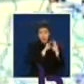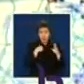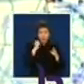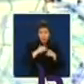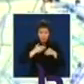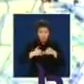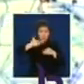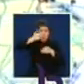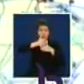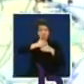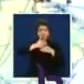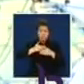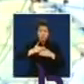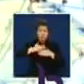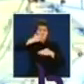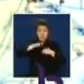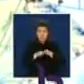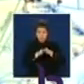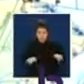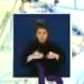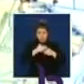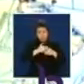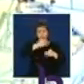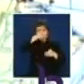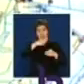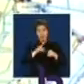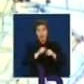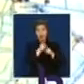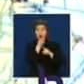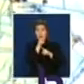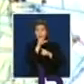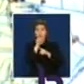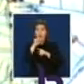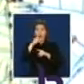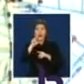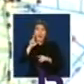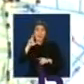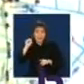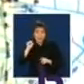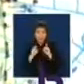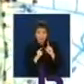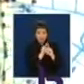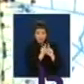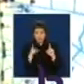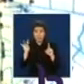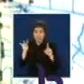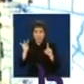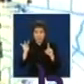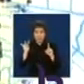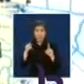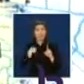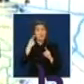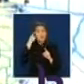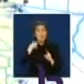ของแนวคันกั้นน้ำเรียบร้อยแล้วนะคะสำหรับคลอง1ถึงคลอง8คลองรังสิตคลอง1ถึงคลอง8นี้ก็ได้มี